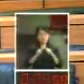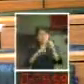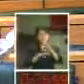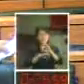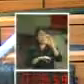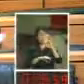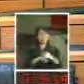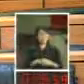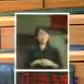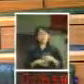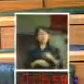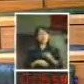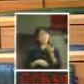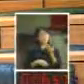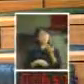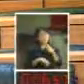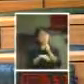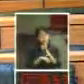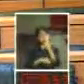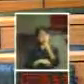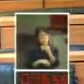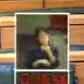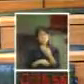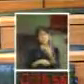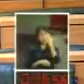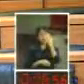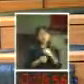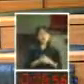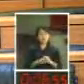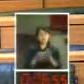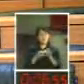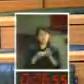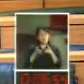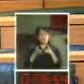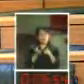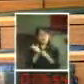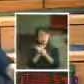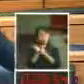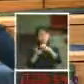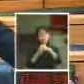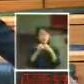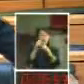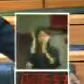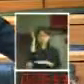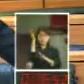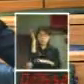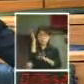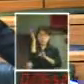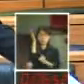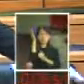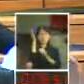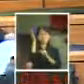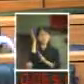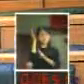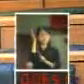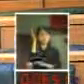ที่ผมอยากจะขออนุญาตท่านประธานไปดูในเกี่ยวข้องกับการแก้ไขปัญหาจังหวัดชายแดนภาคใต้ที่สำคัญที่สุดครับท่านประธานว่